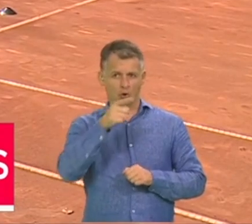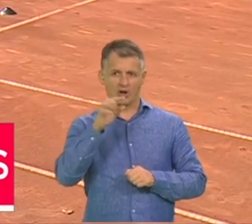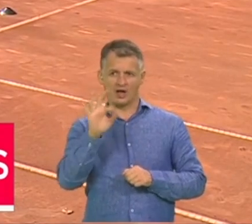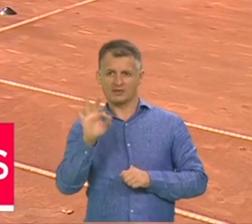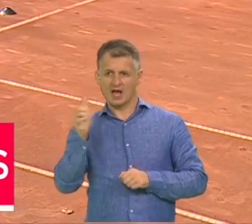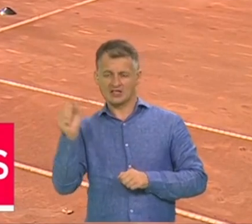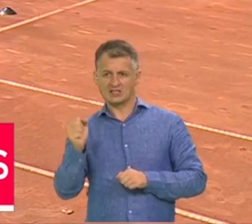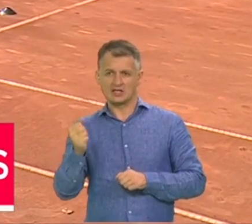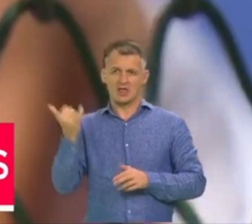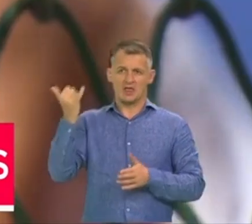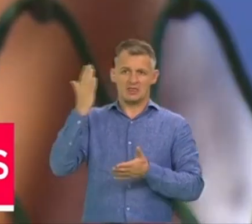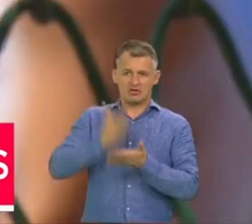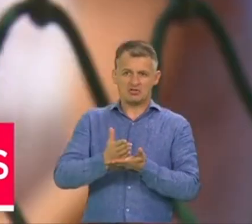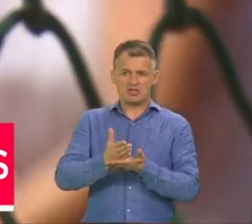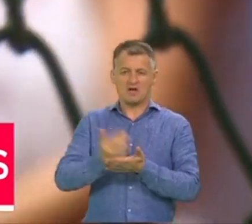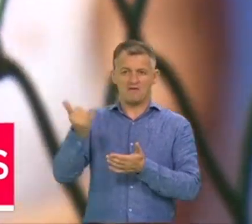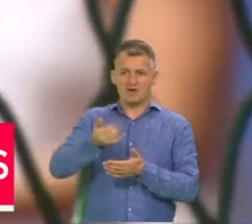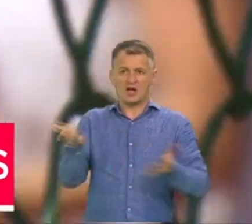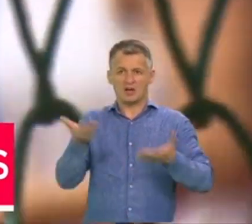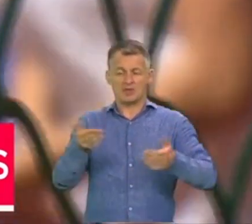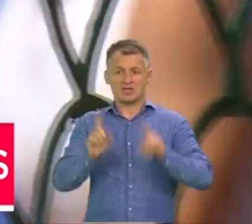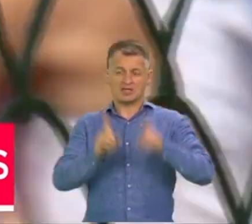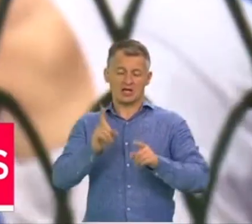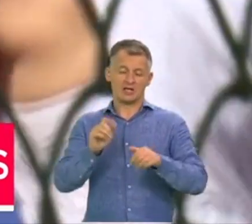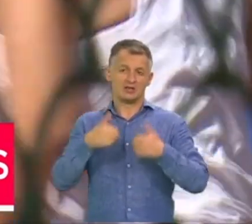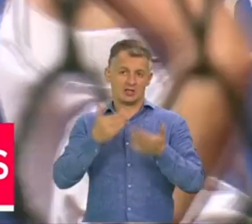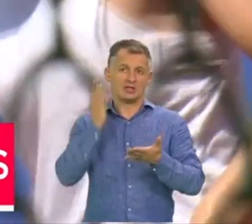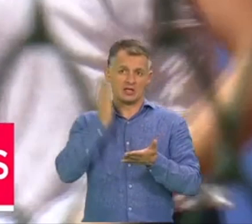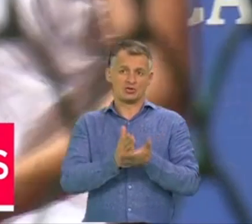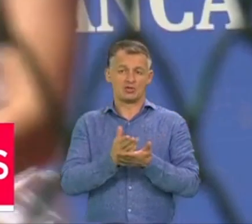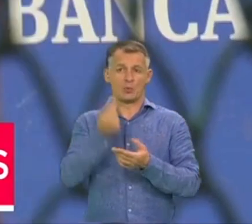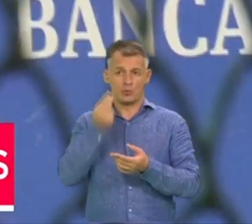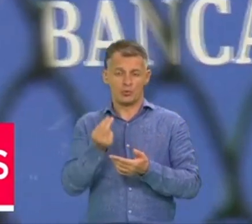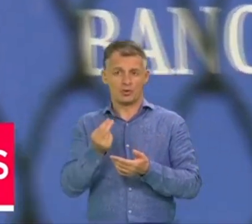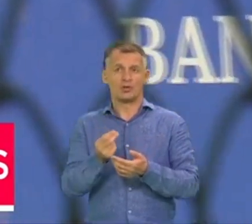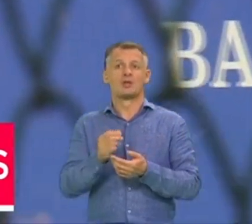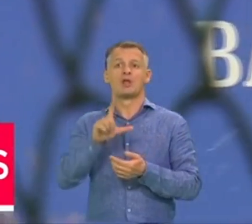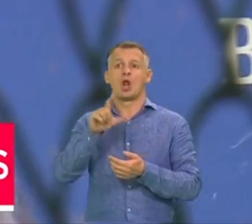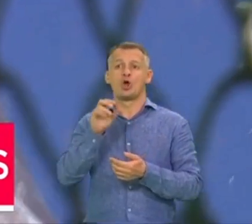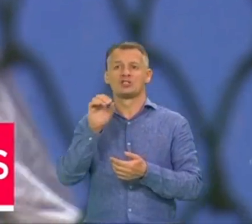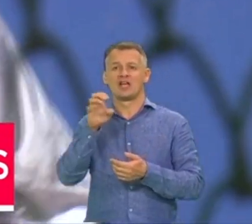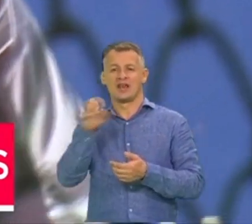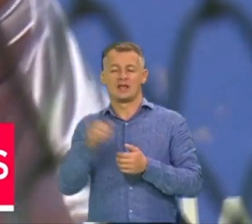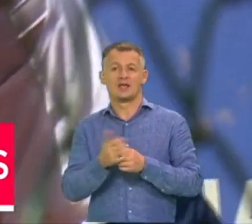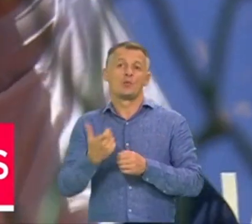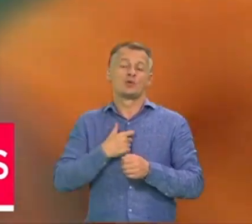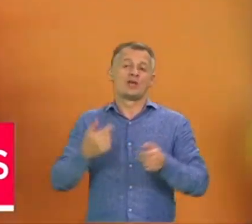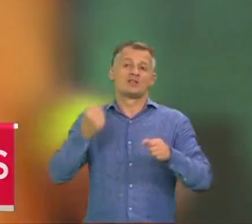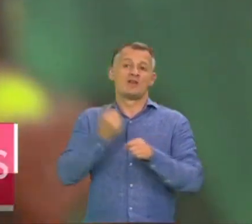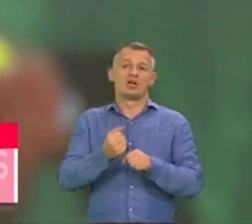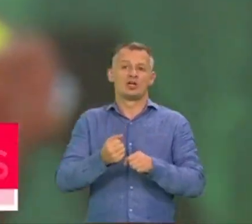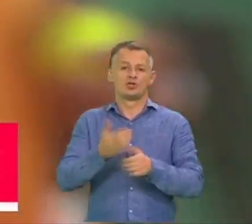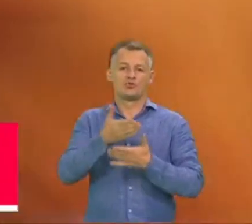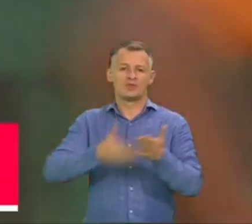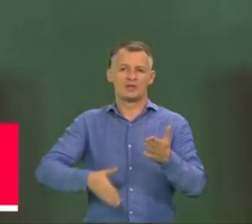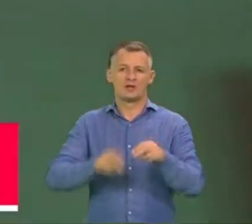decizia va veni bătând din palme. În cazul unei decizii favorabile date de Tribunalul de Arbitraj Sportiv de la Lausanne, suspendarea Simonei s-ar putea înjumătăți. Ar